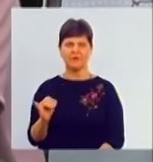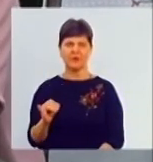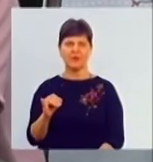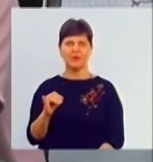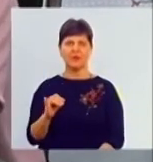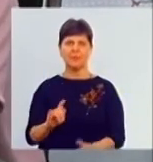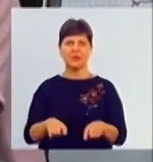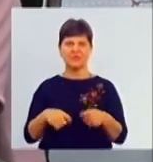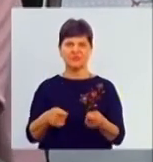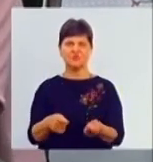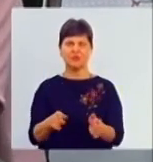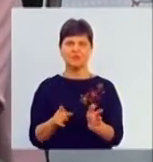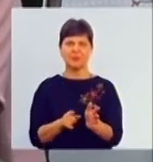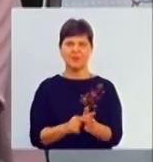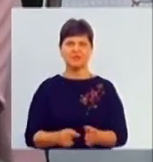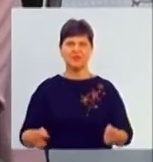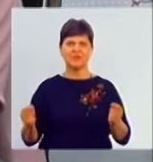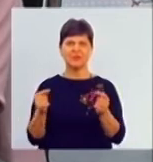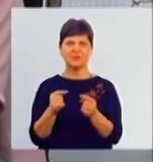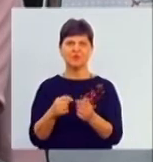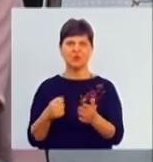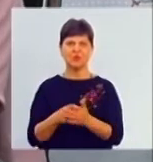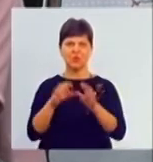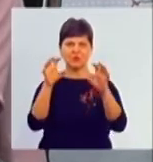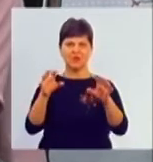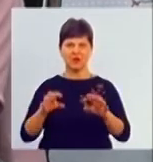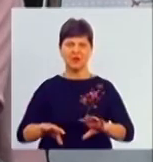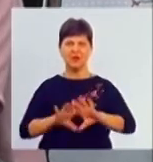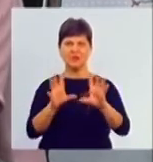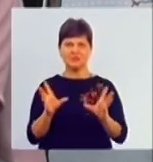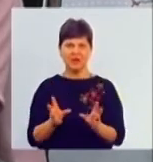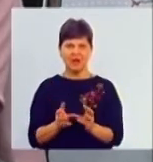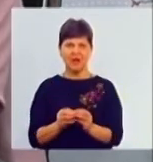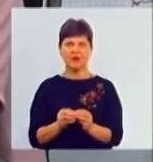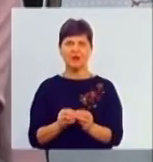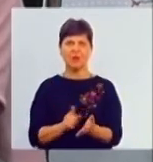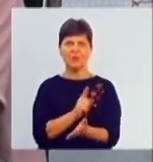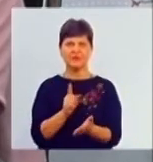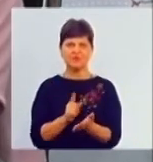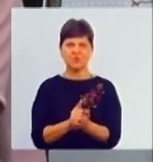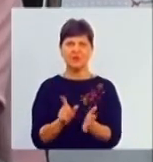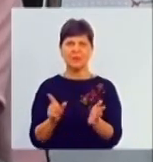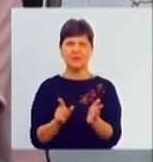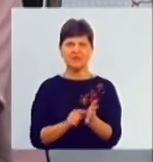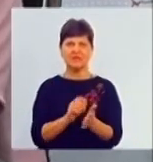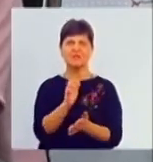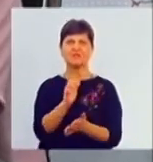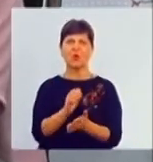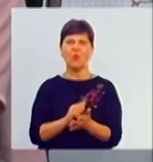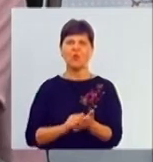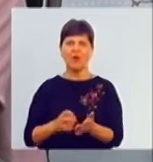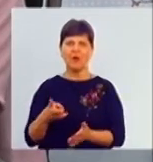призначаються пенсії відповідності до закону про загальнообов'язкове державне пенсійне страхування. І